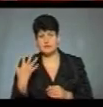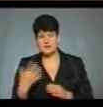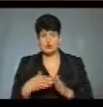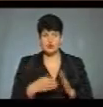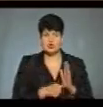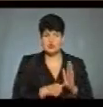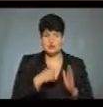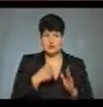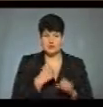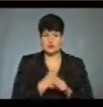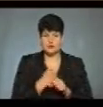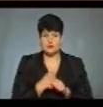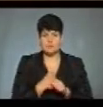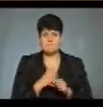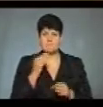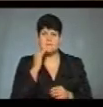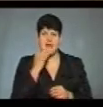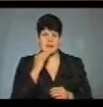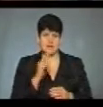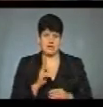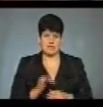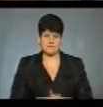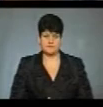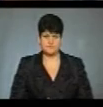років формують та виробляють пряники.